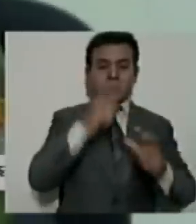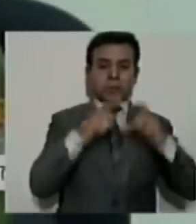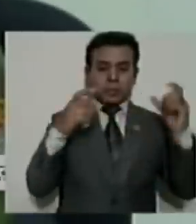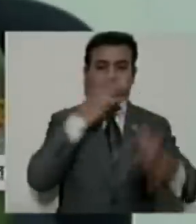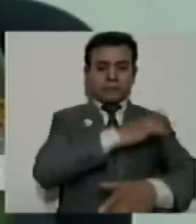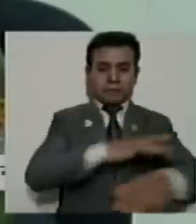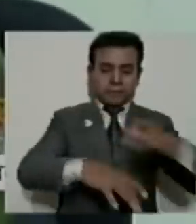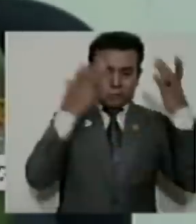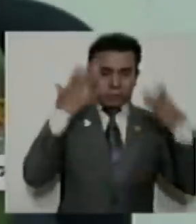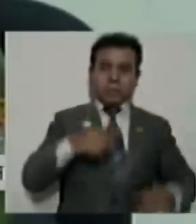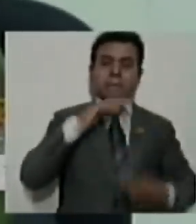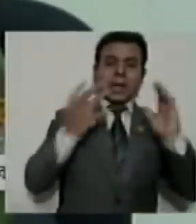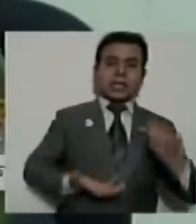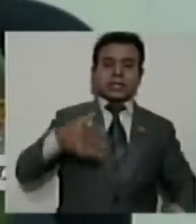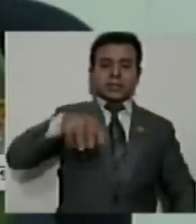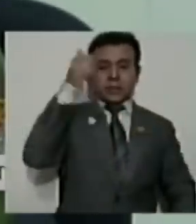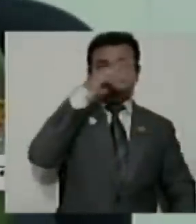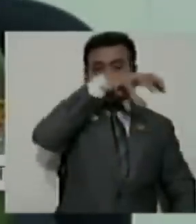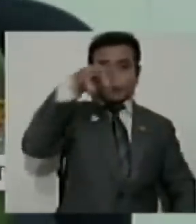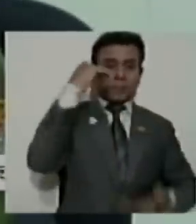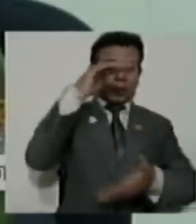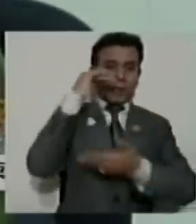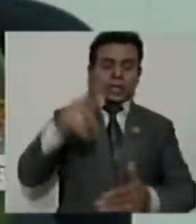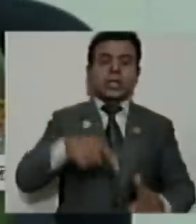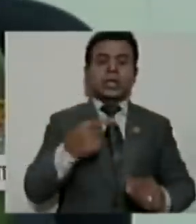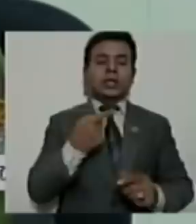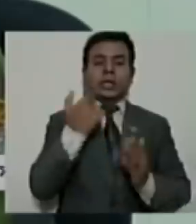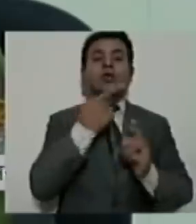14,98,150। আমরা বিতরণ করেছি